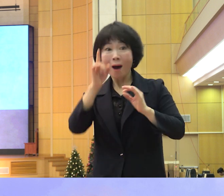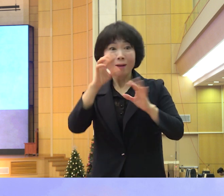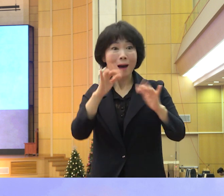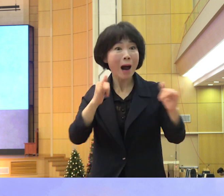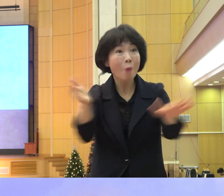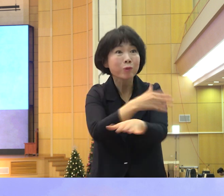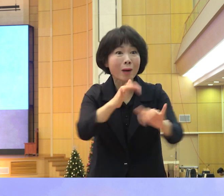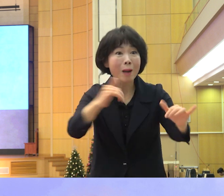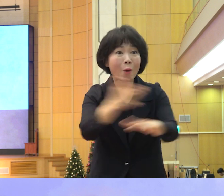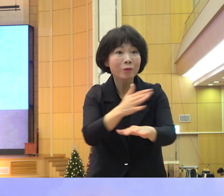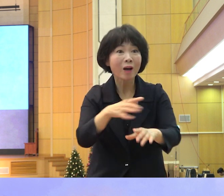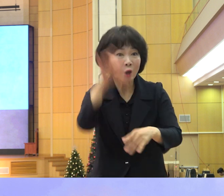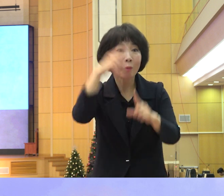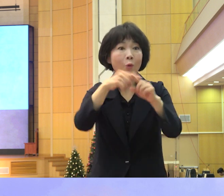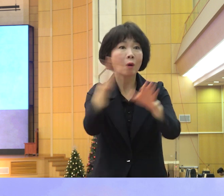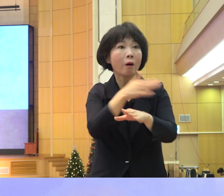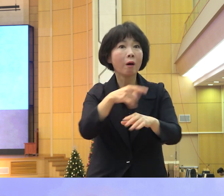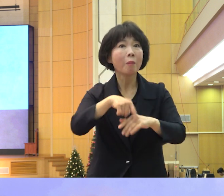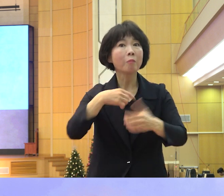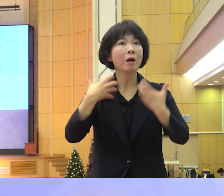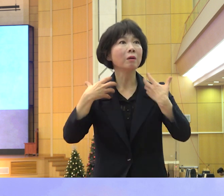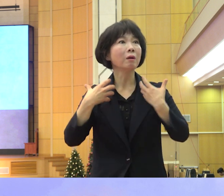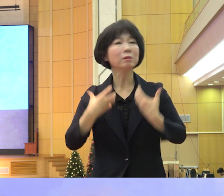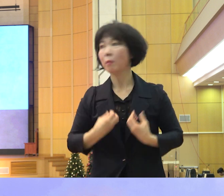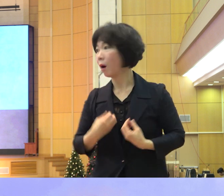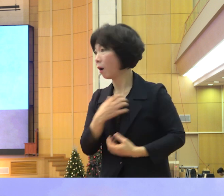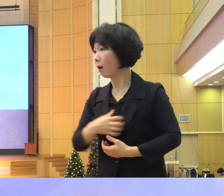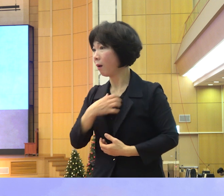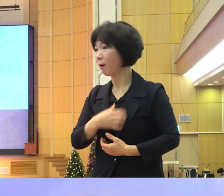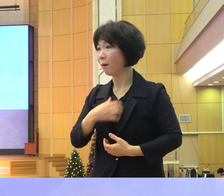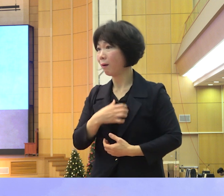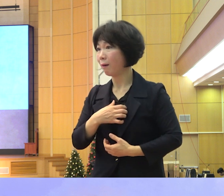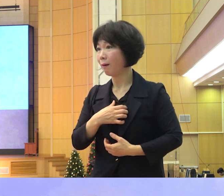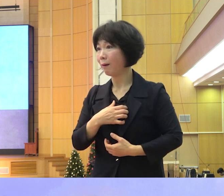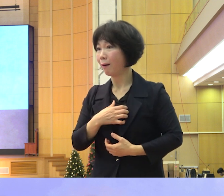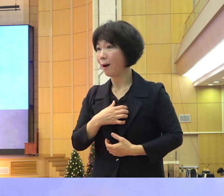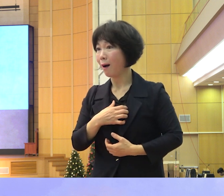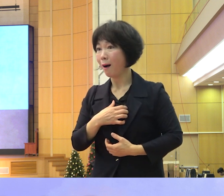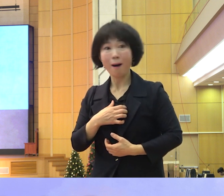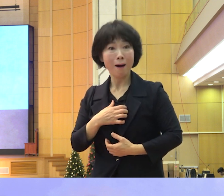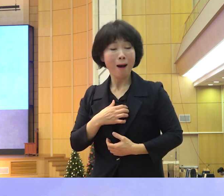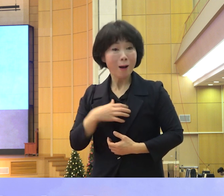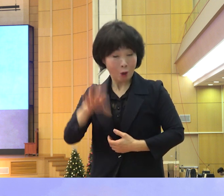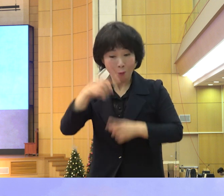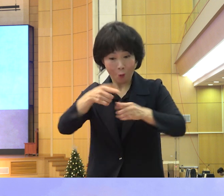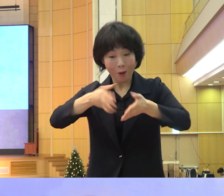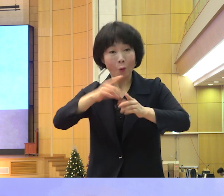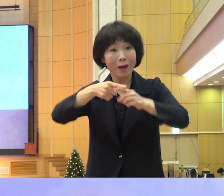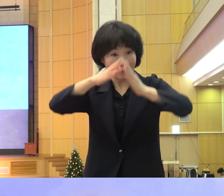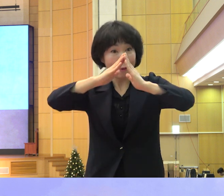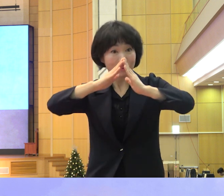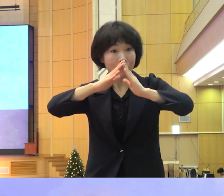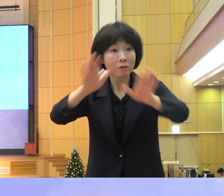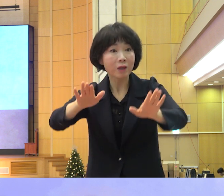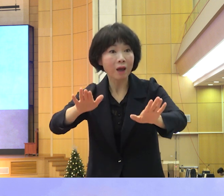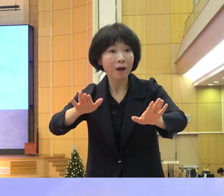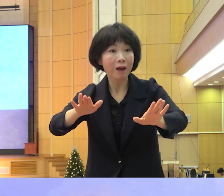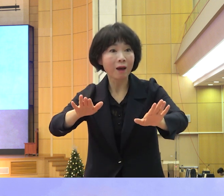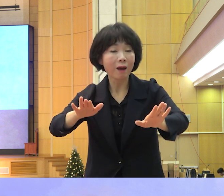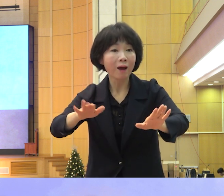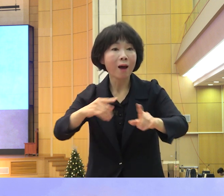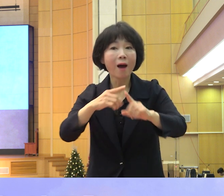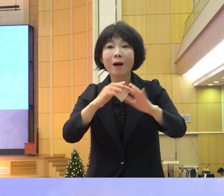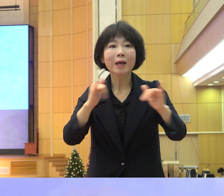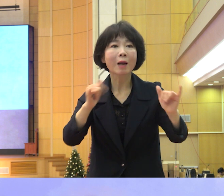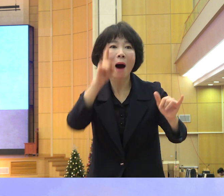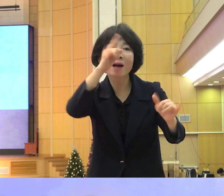그러니까 살짝이 실망이 오더라고요. 여러분 생각해보세요. 여러분 사업을 개업했다가 사업이 잘 될 거라 하고 손님이 있을 거라는데 손님이